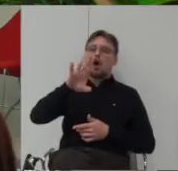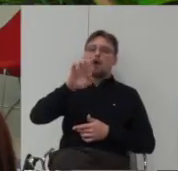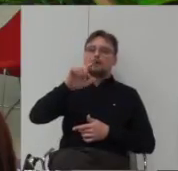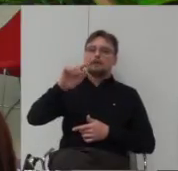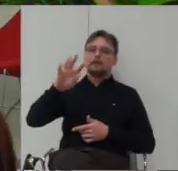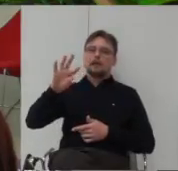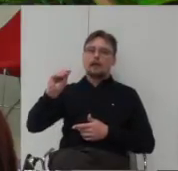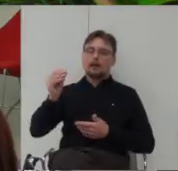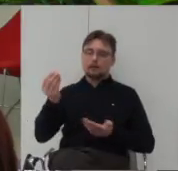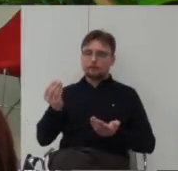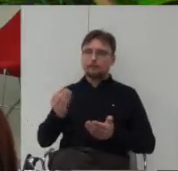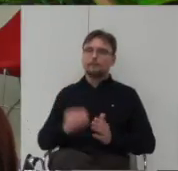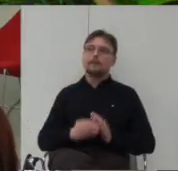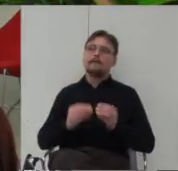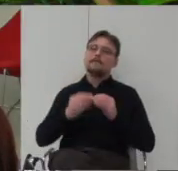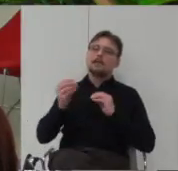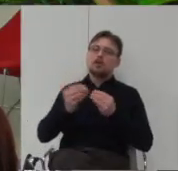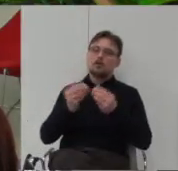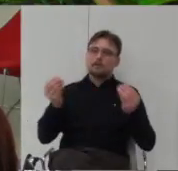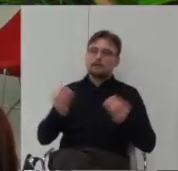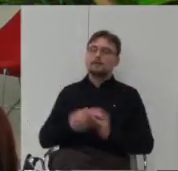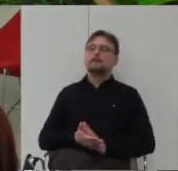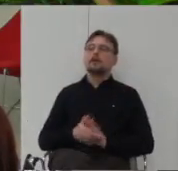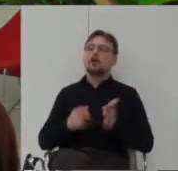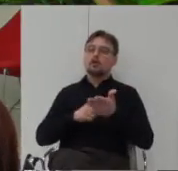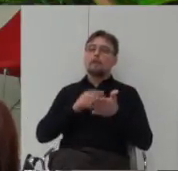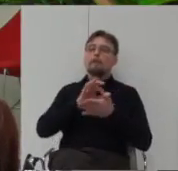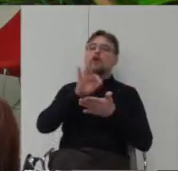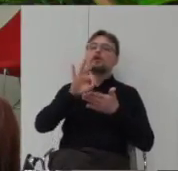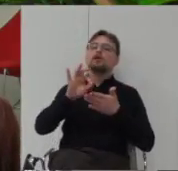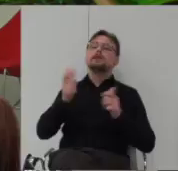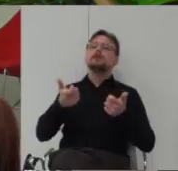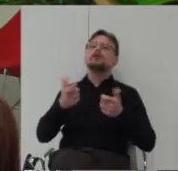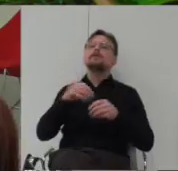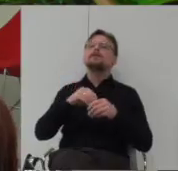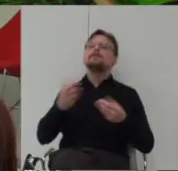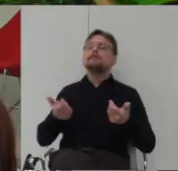chyba w tym wszystkim rozwinięta. Projekt ten ma